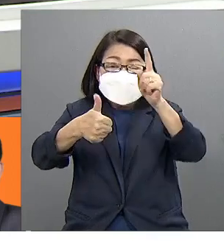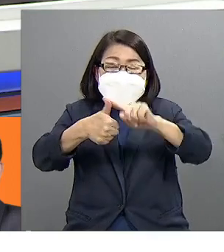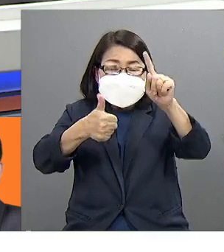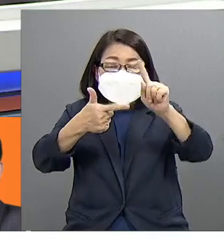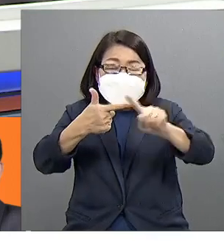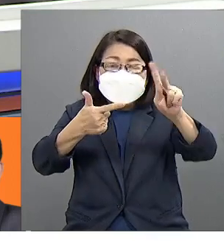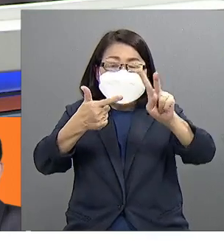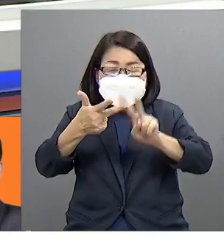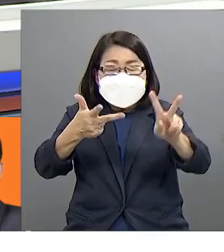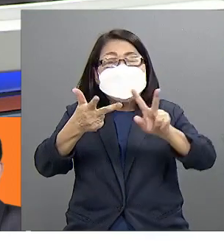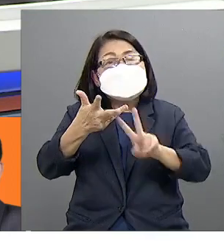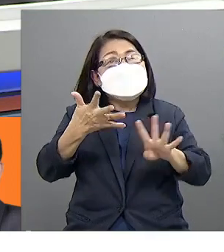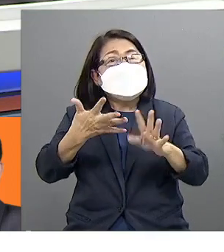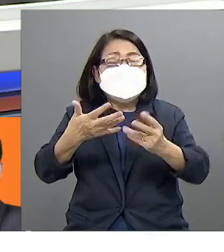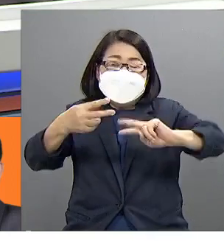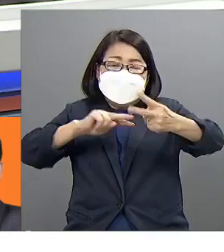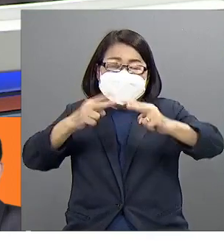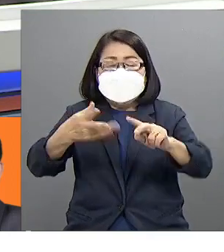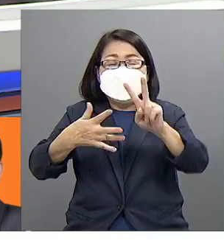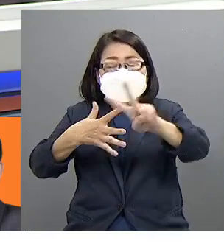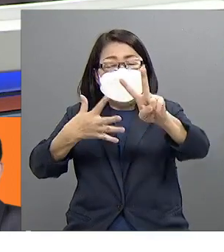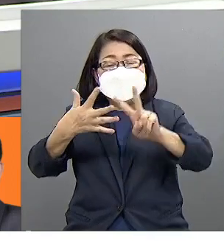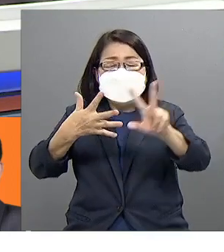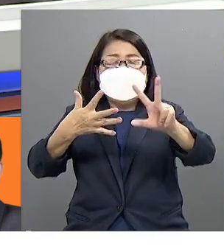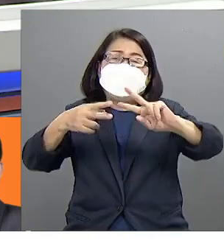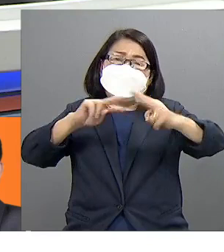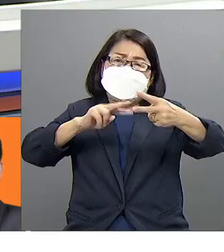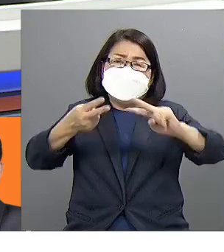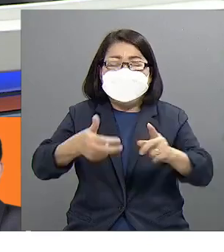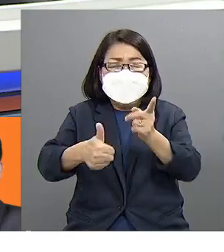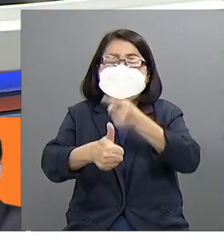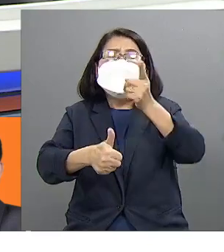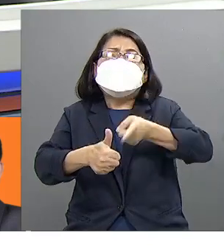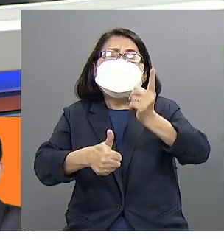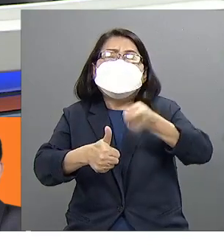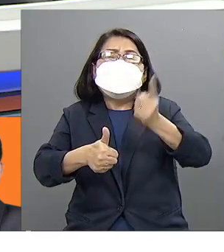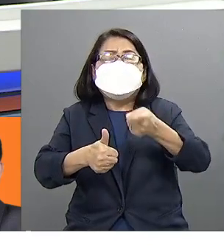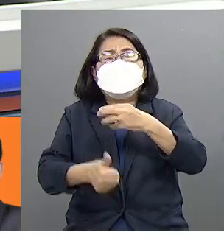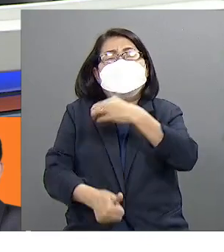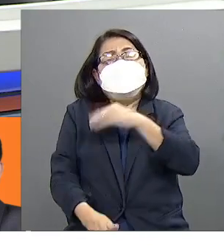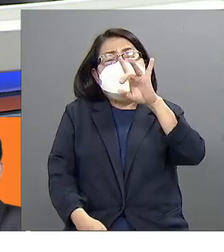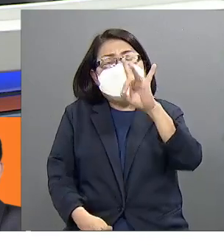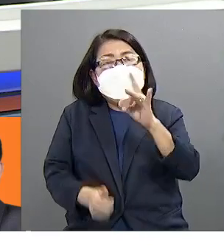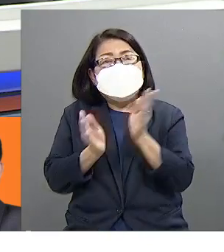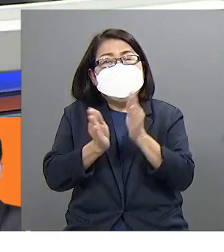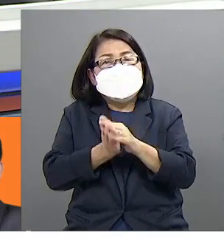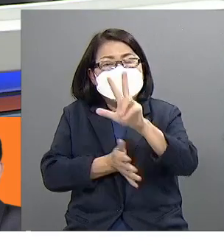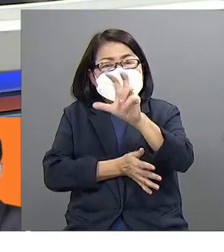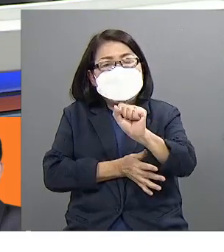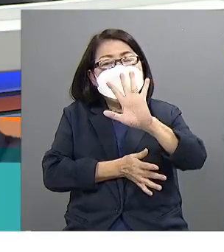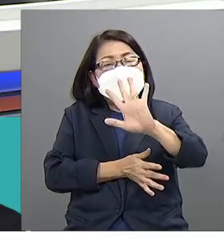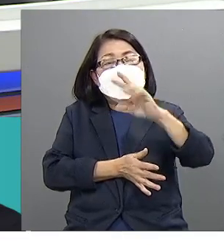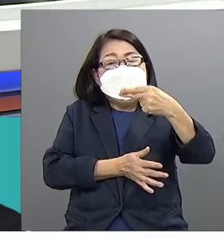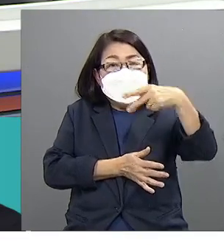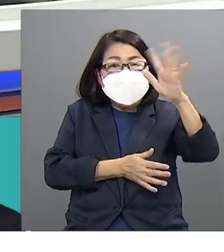สลับกันอยู่ที่อันดับที่2อันดับ1คุณชัชชาติสุวรรณสวัสดิ์นะครับคะแนนอยู่ที่ 350,000 กว่าคะแนนทิ้งห่าง